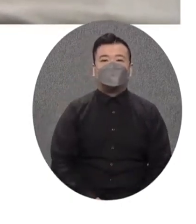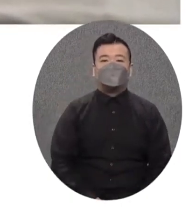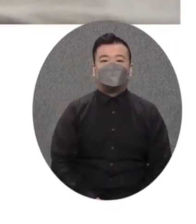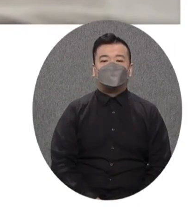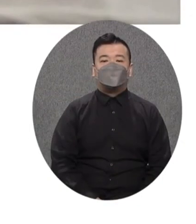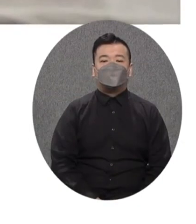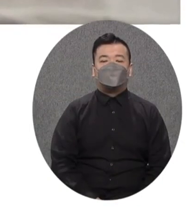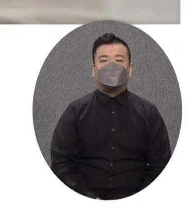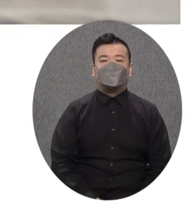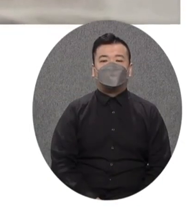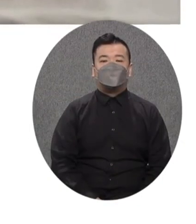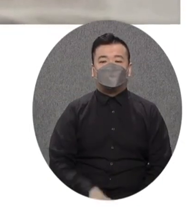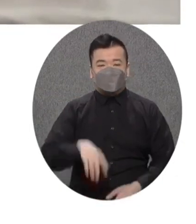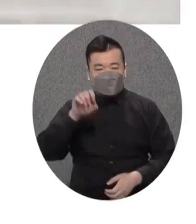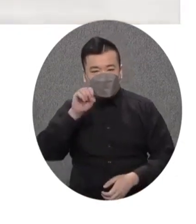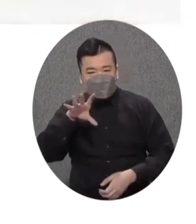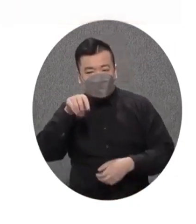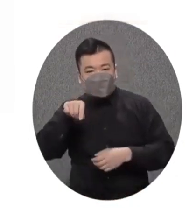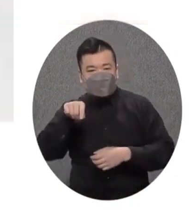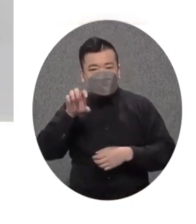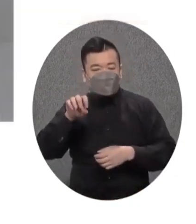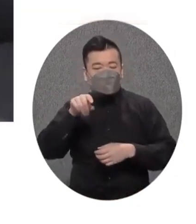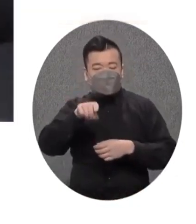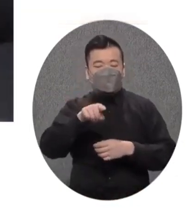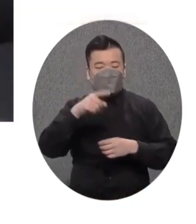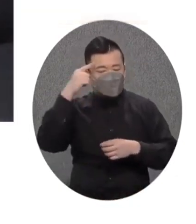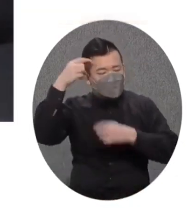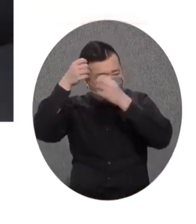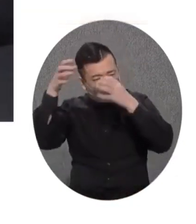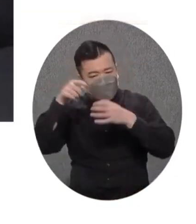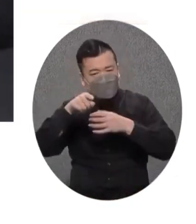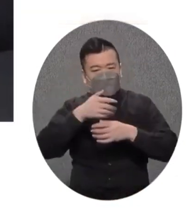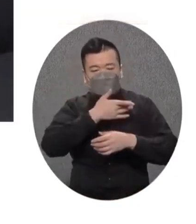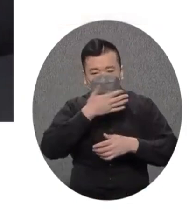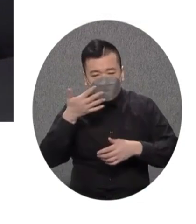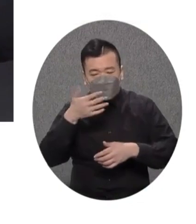其實白是一個思想，只不過顏色是其中一個看法，